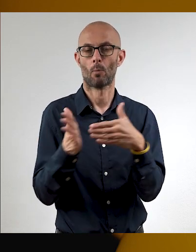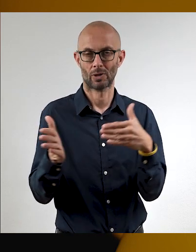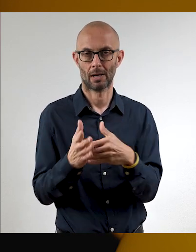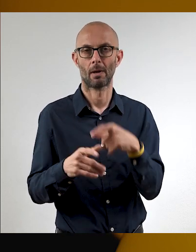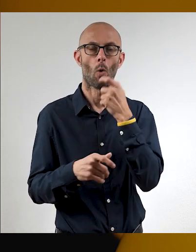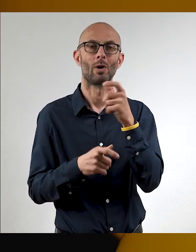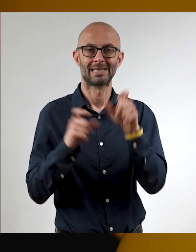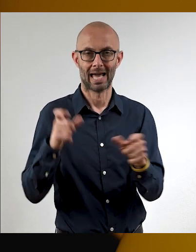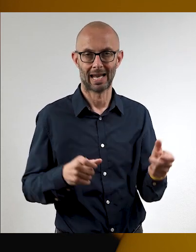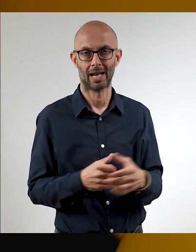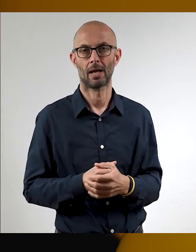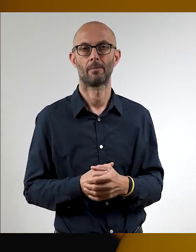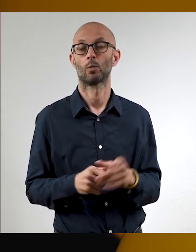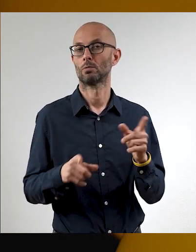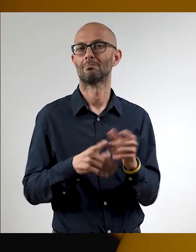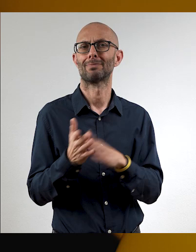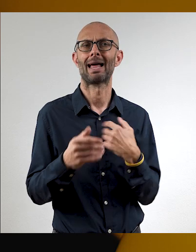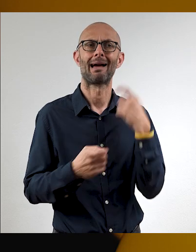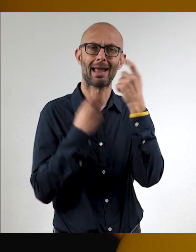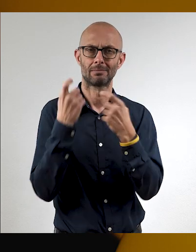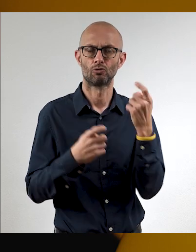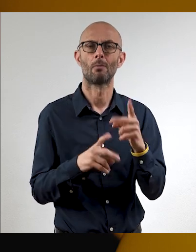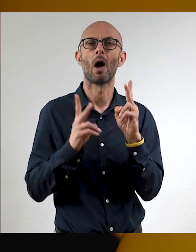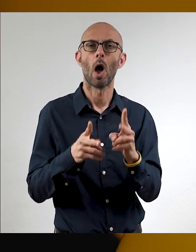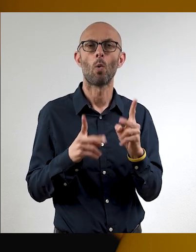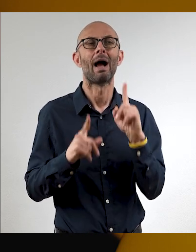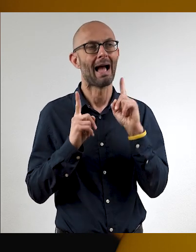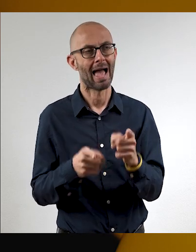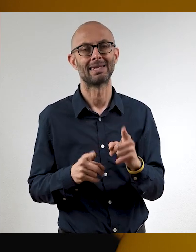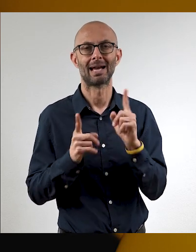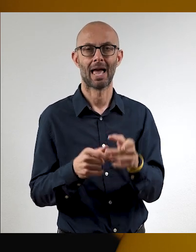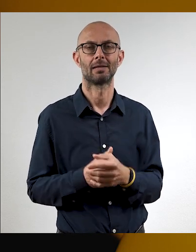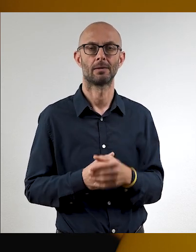potrebami, ostarele. Ne? Se pravi razmišljati,